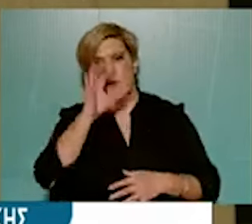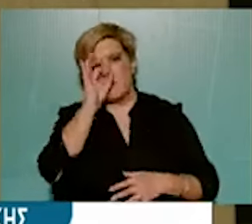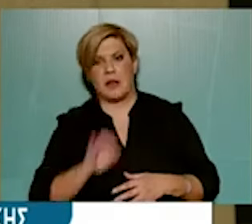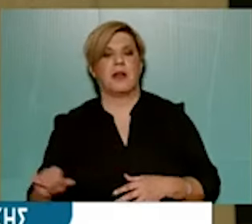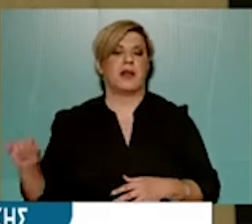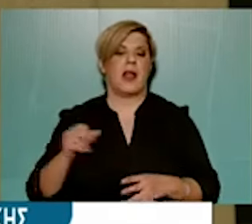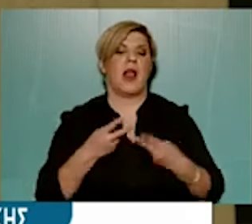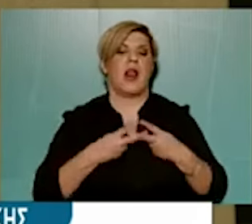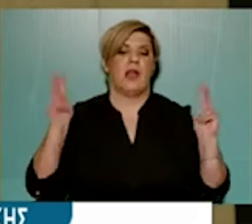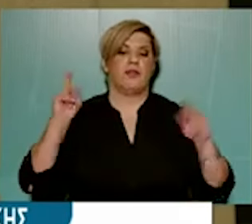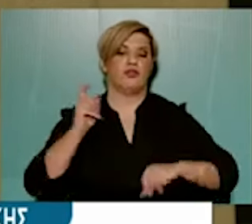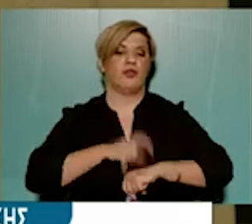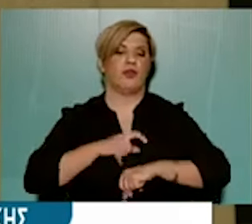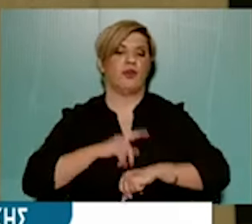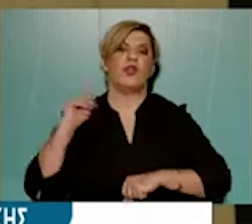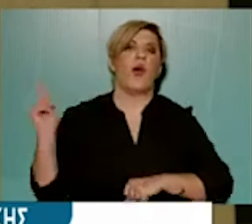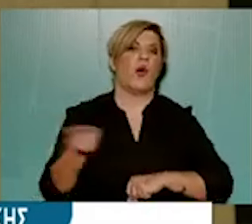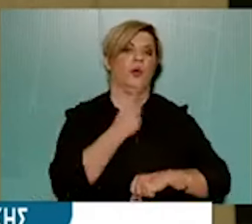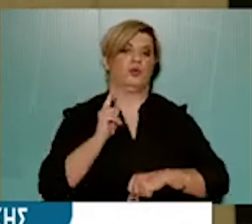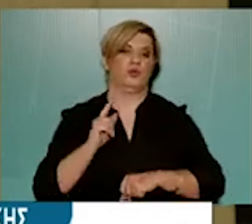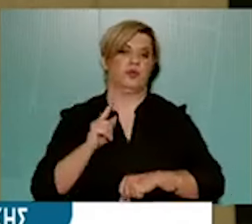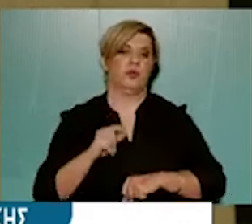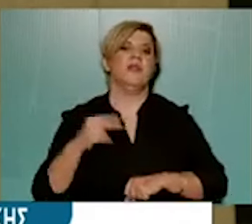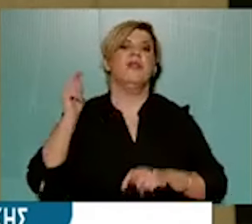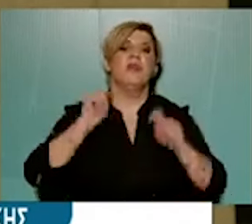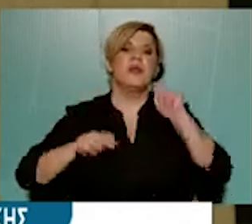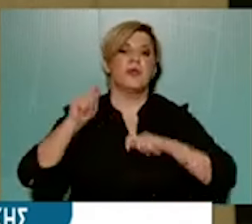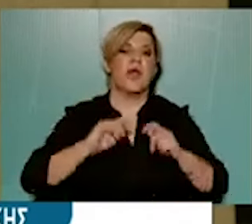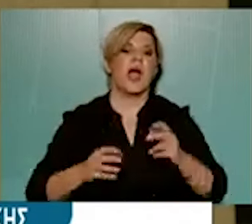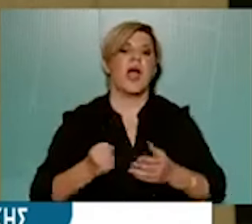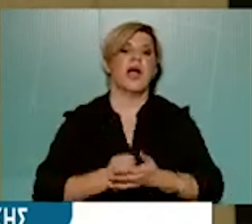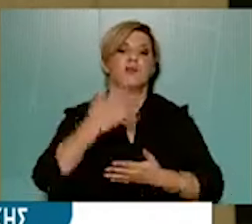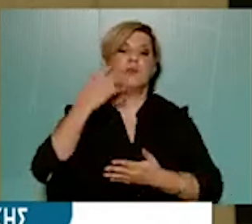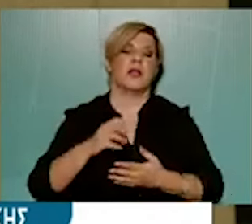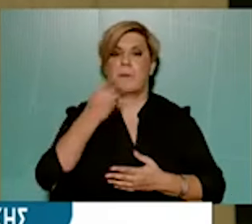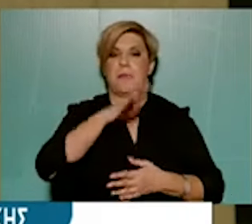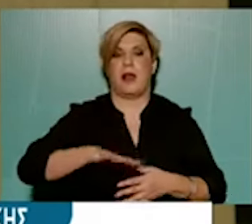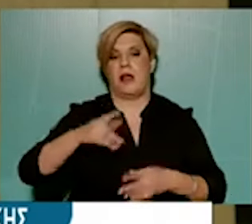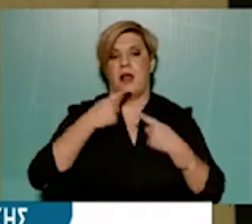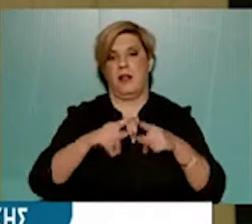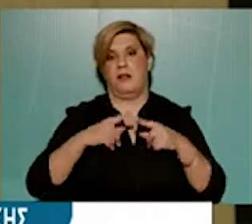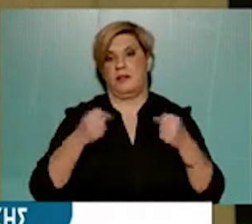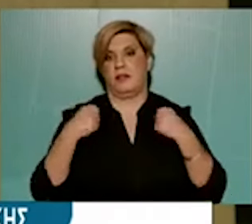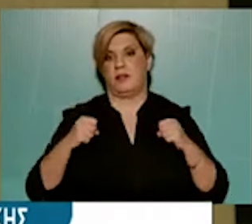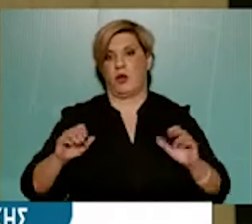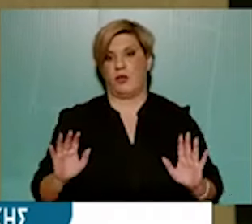πραγματικά ελεύθερος χρόνος για όλους για μια δημιουργική αξιοποίησή τους σε πάρκα και σε άλλες